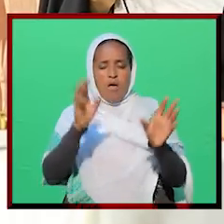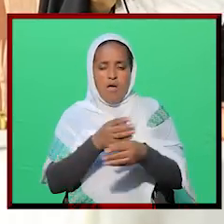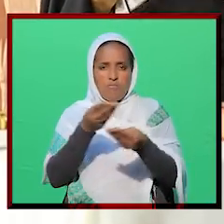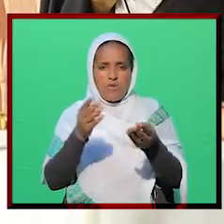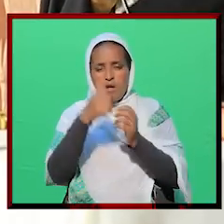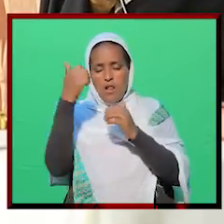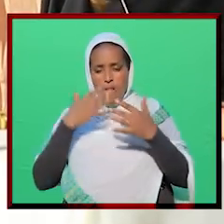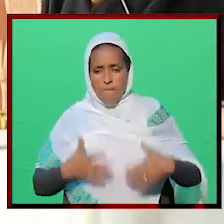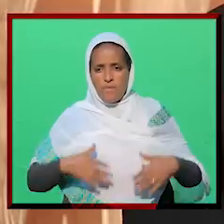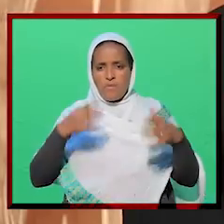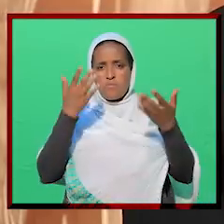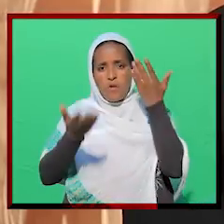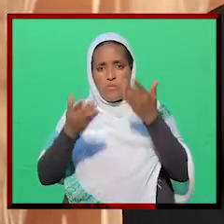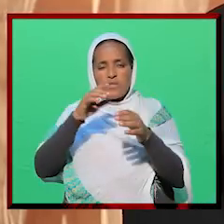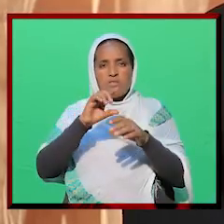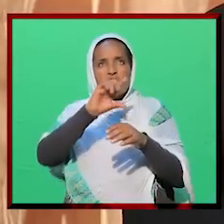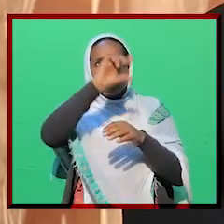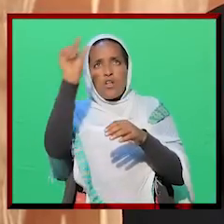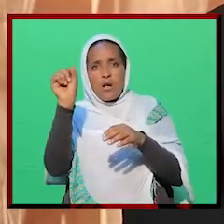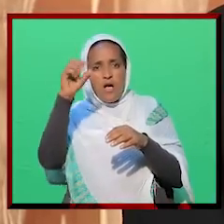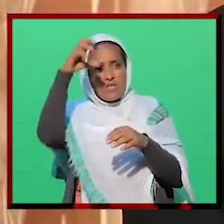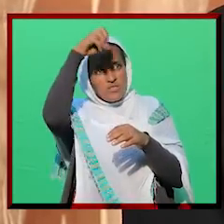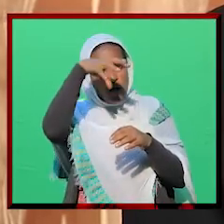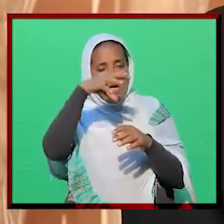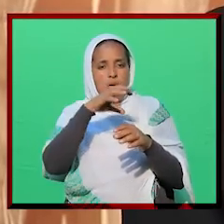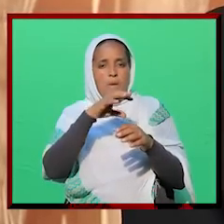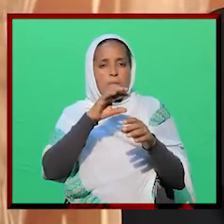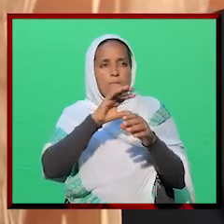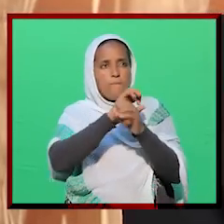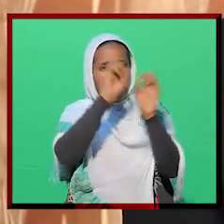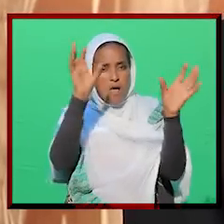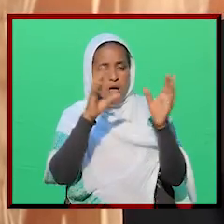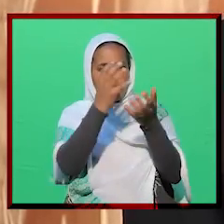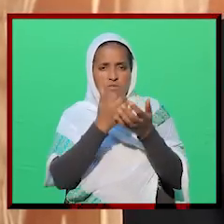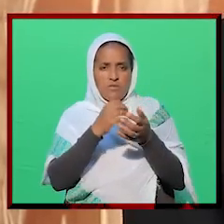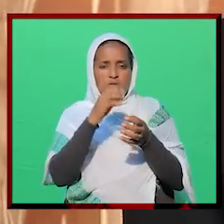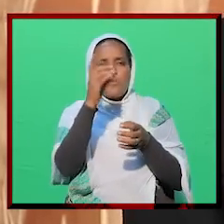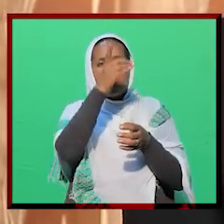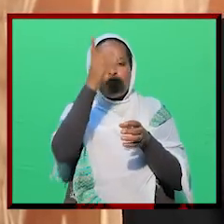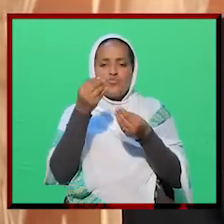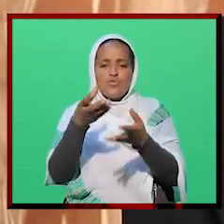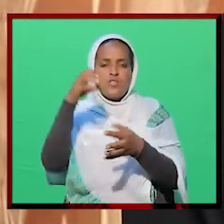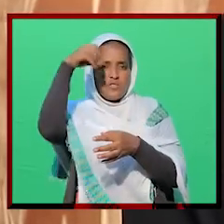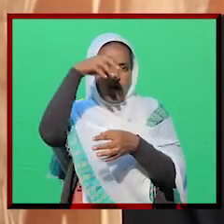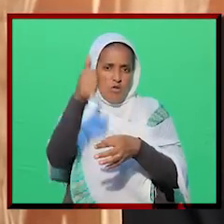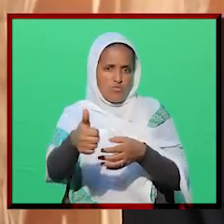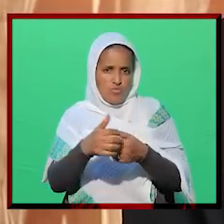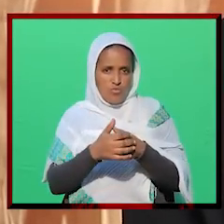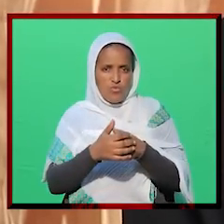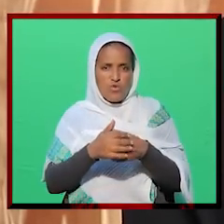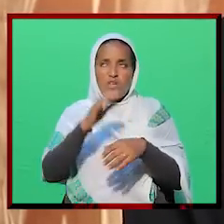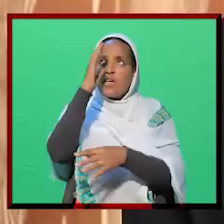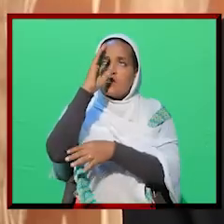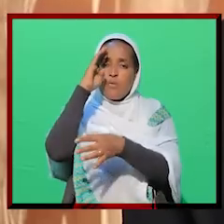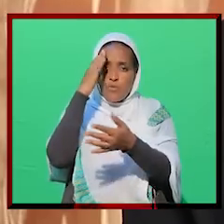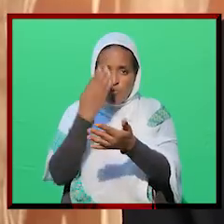ከመወልድ ብርሃን ከመያምነ አይኑ ያሰስ ካላይነ ወብርሃን ካላ ብርሃን ወልድ ብርሃንን ወይም